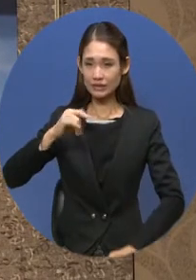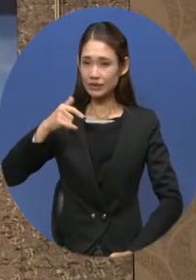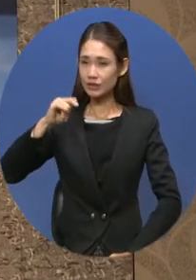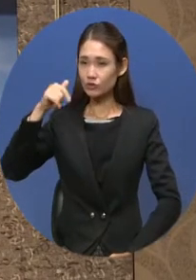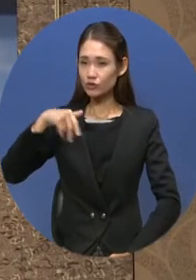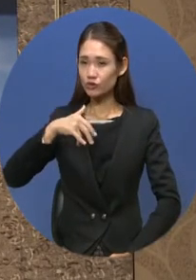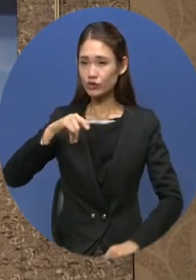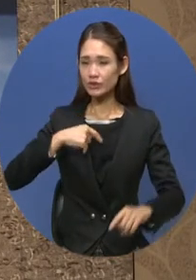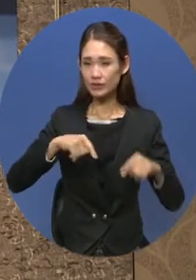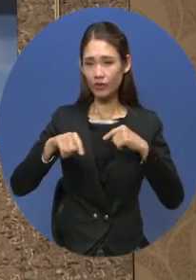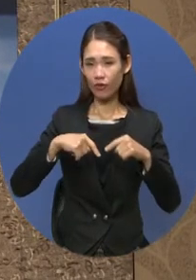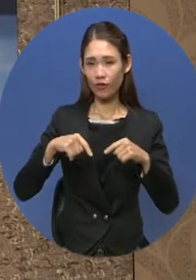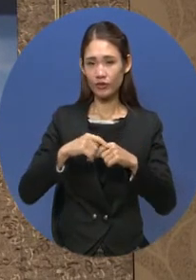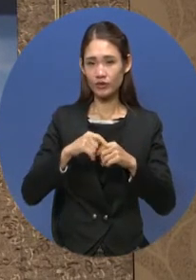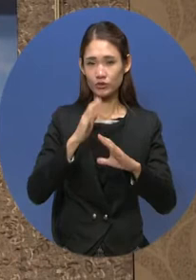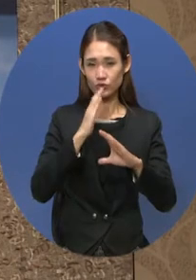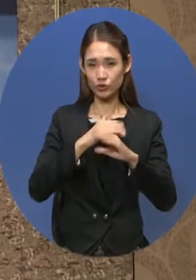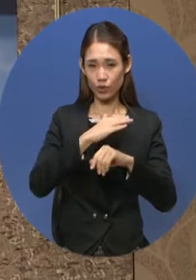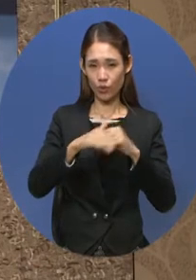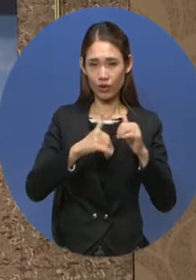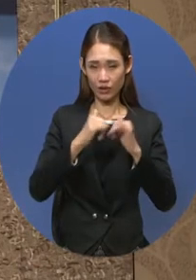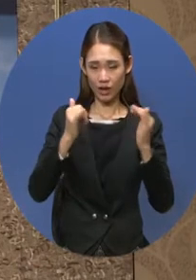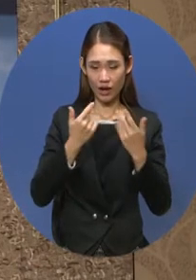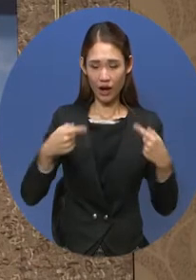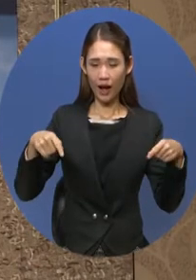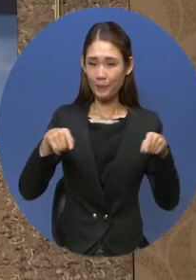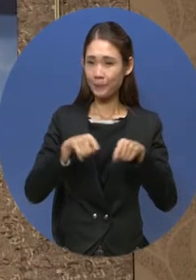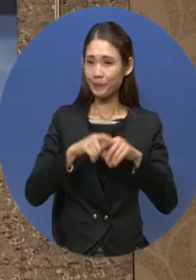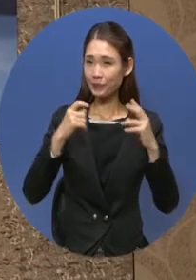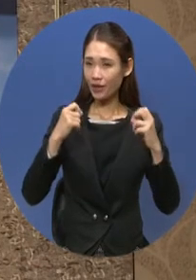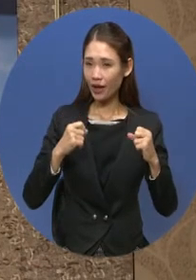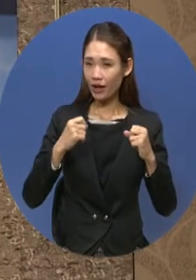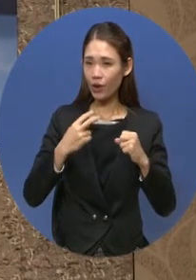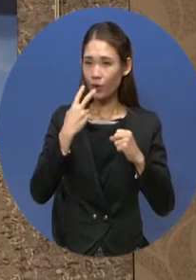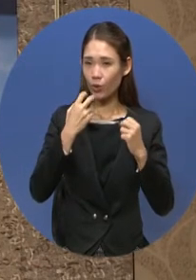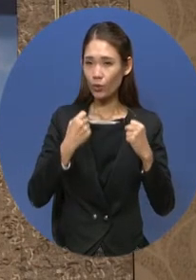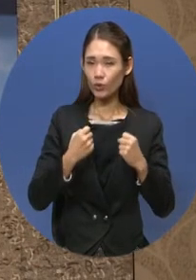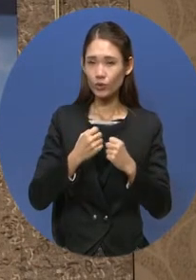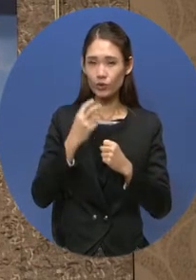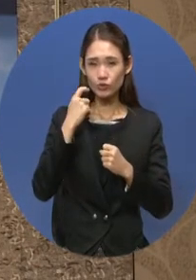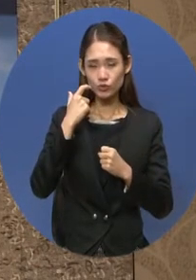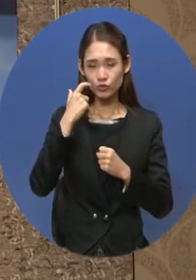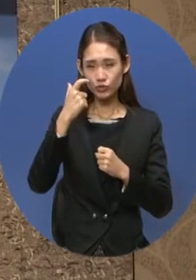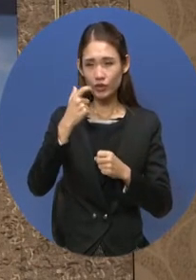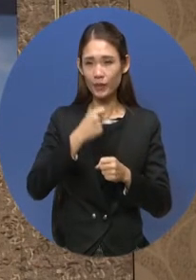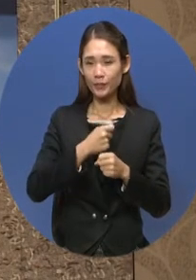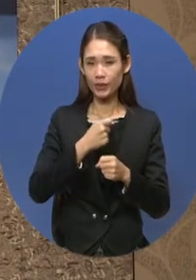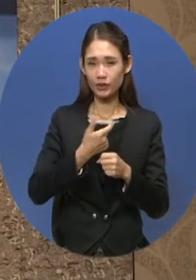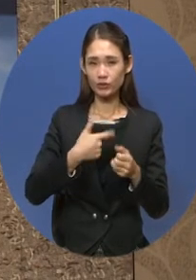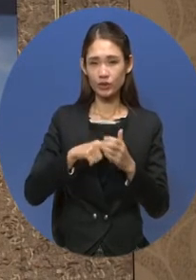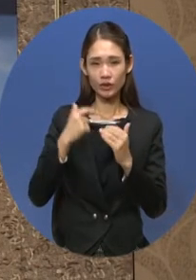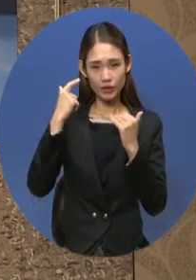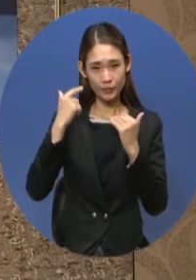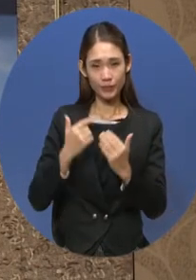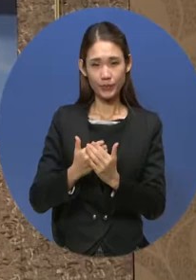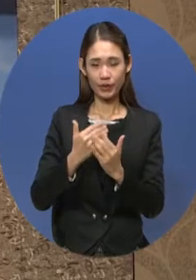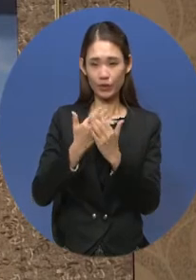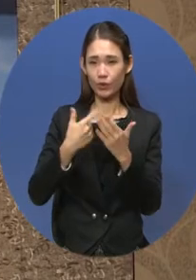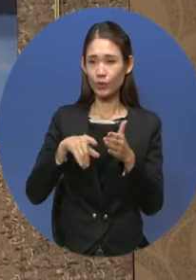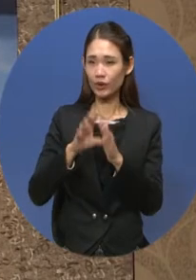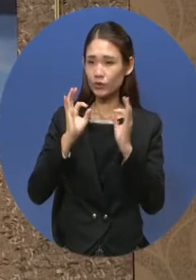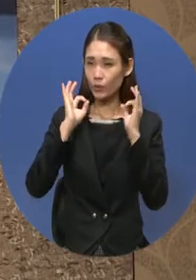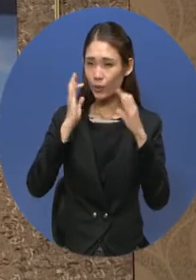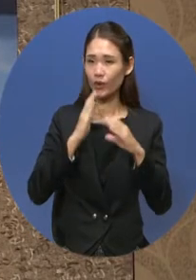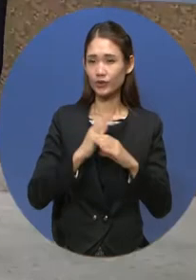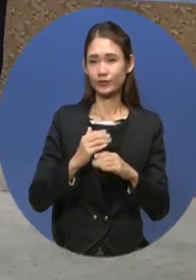중심으로 우리가 환경과 사람이 함께 공존하고 그 공존이 지속 가능하고 네. 발전할 수 있도록 노력하고